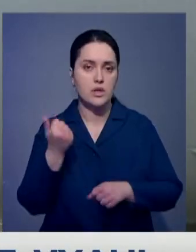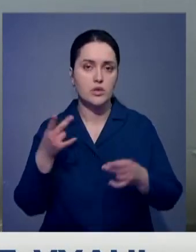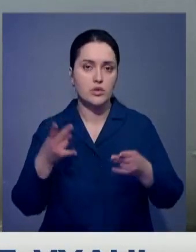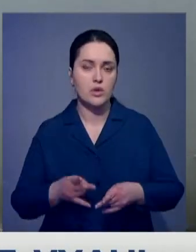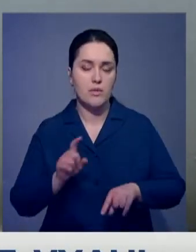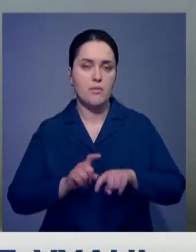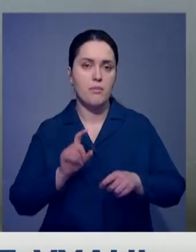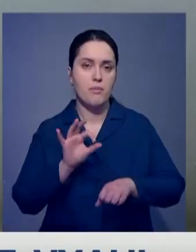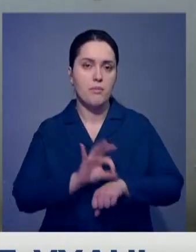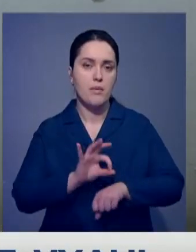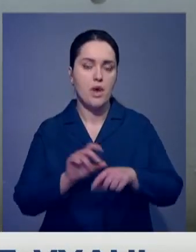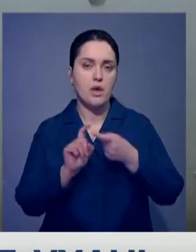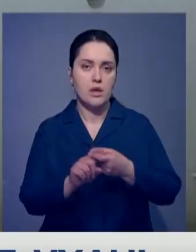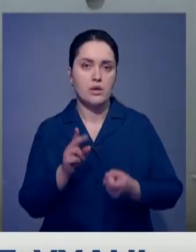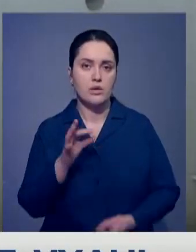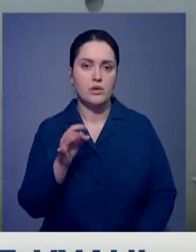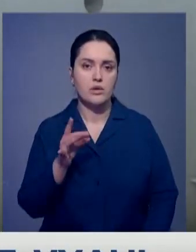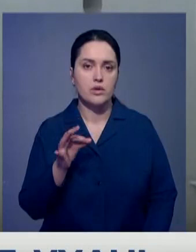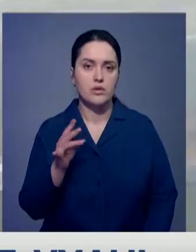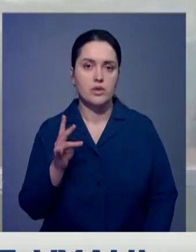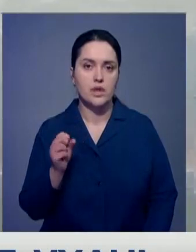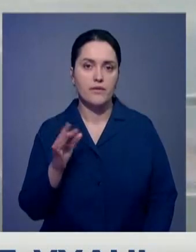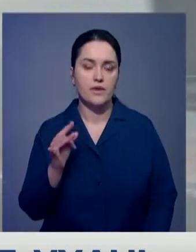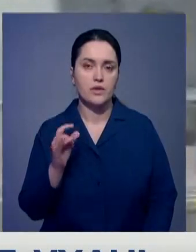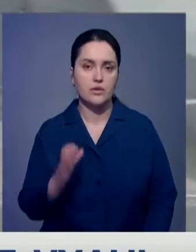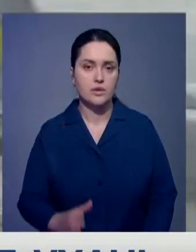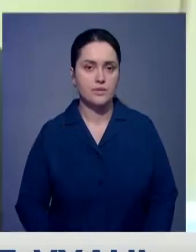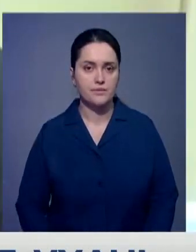нет случаев заболевания коронавирусом.